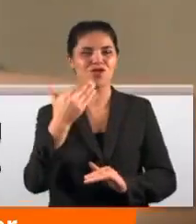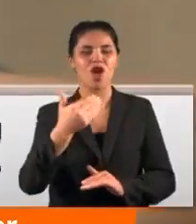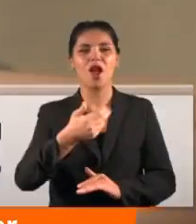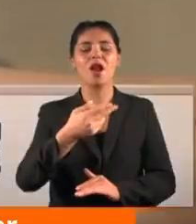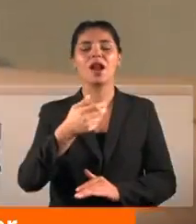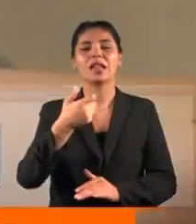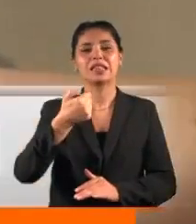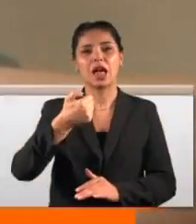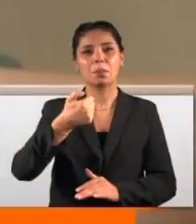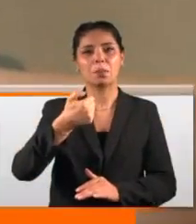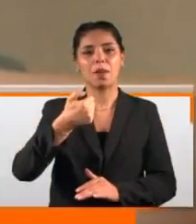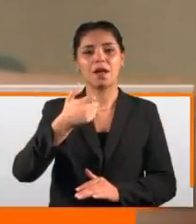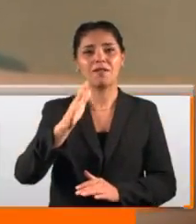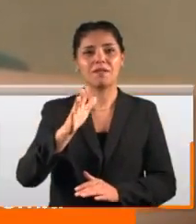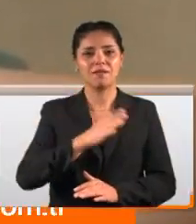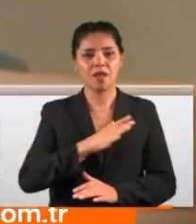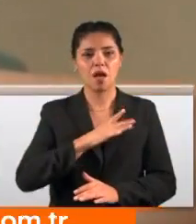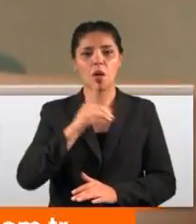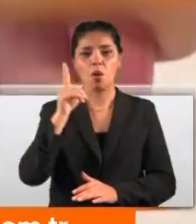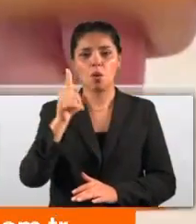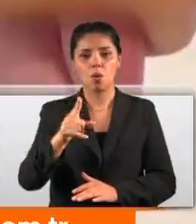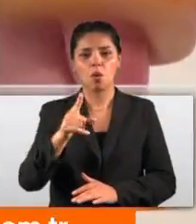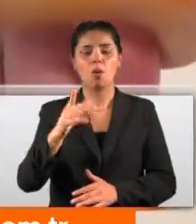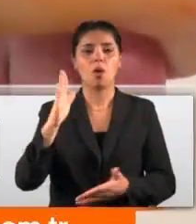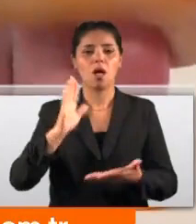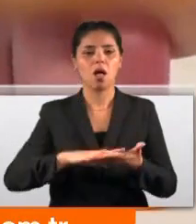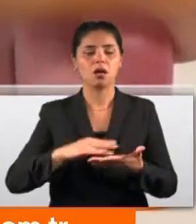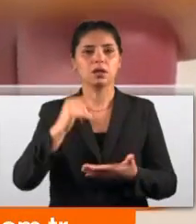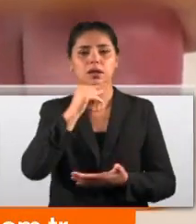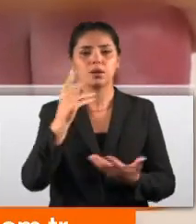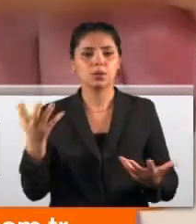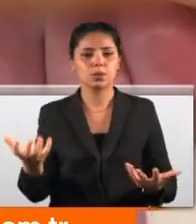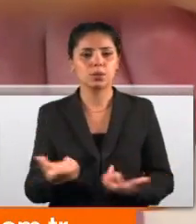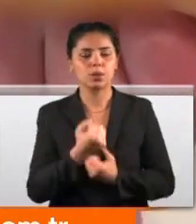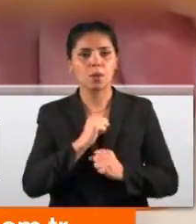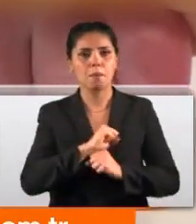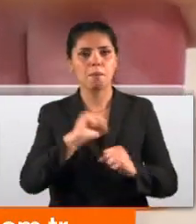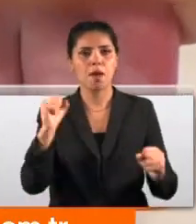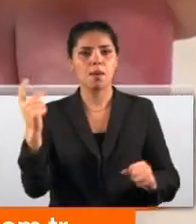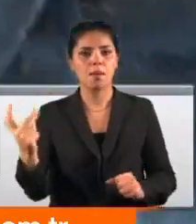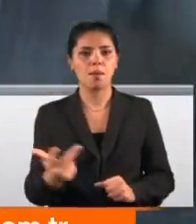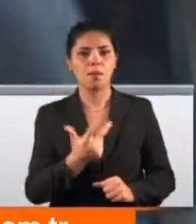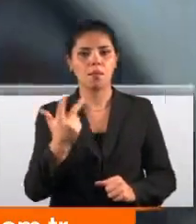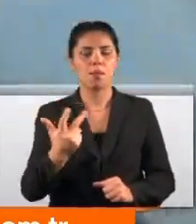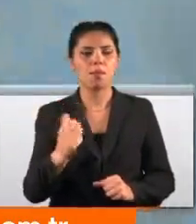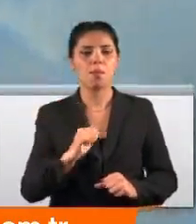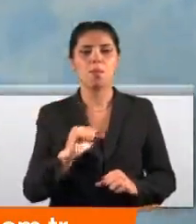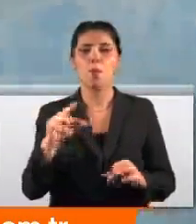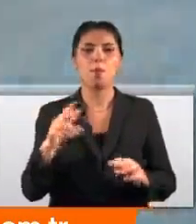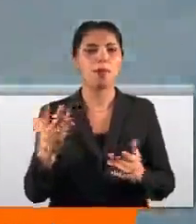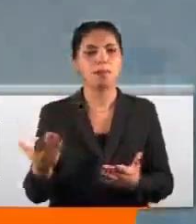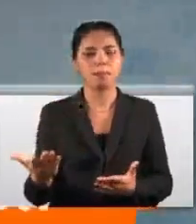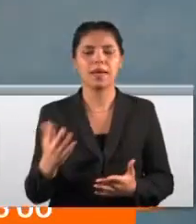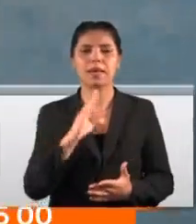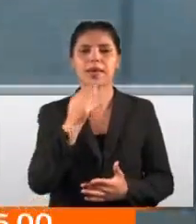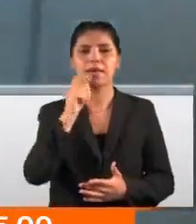çaktığı Çakmak az kalsın Hem onu hem de arkadaşını Öldürüyordu patlama öylesine büyüktü ki bomba etkisi yarattı